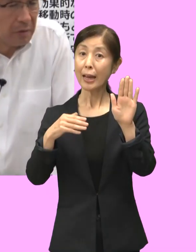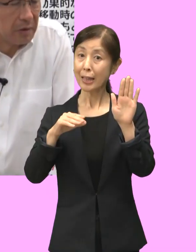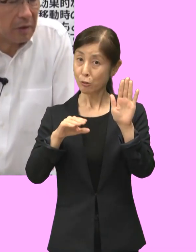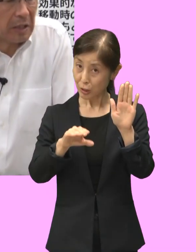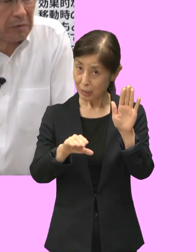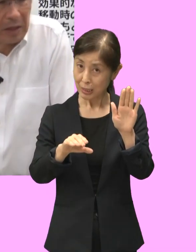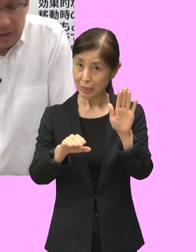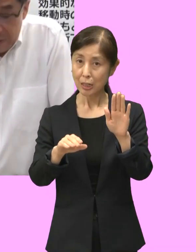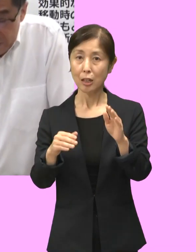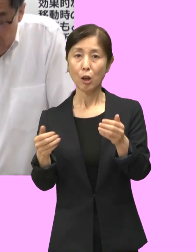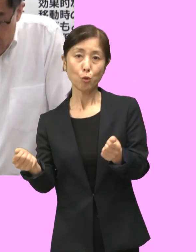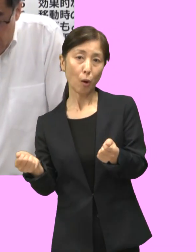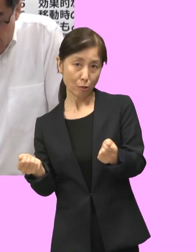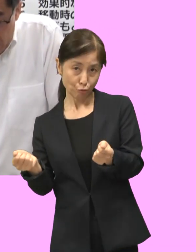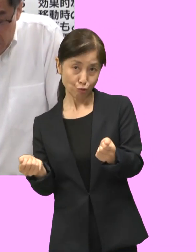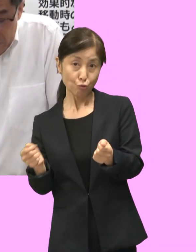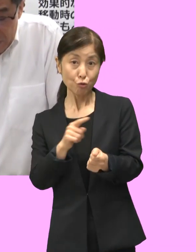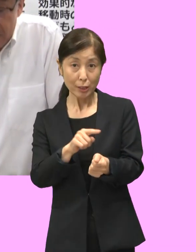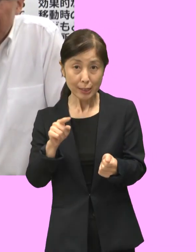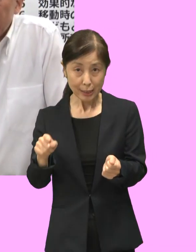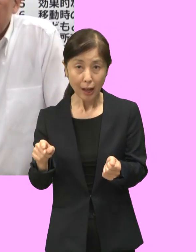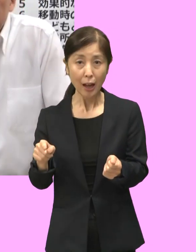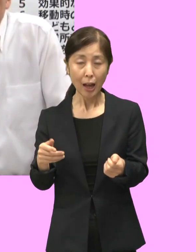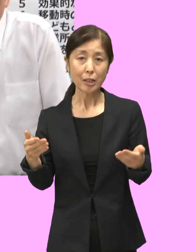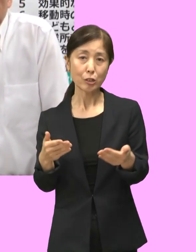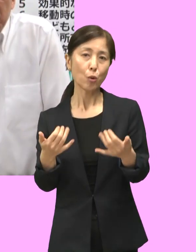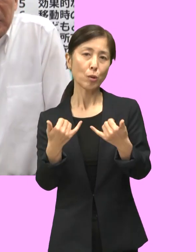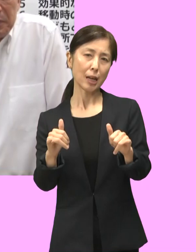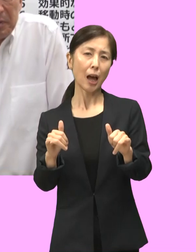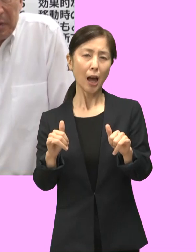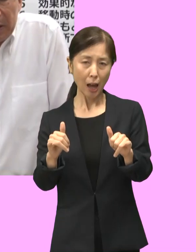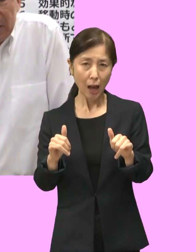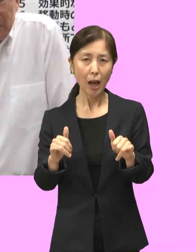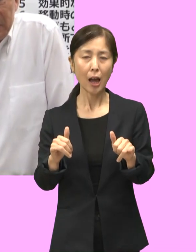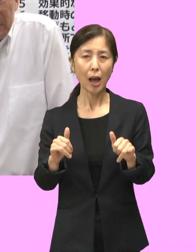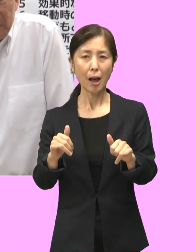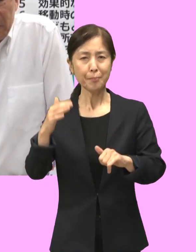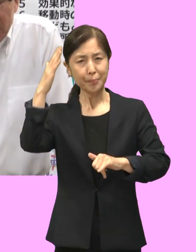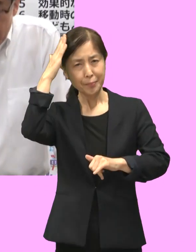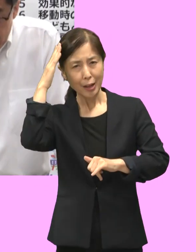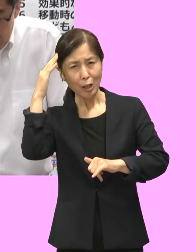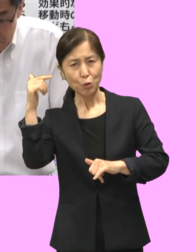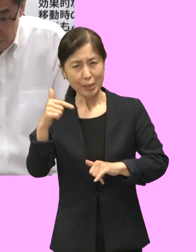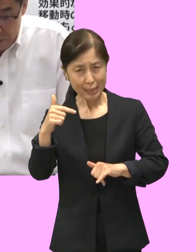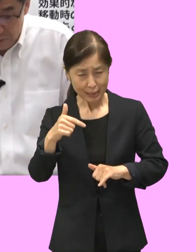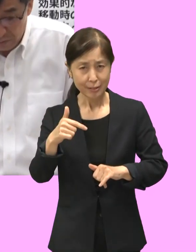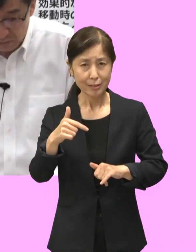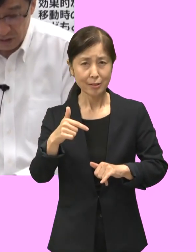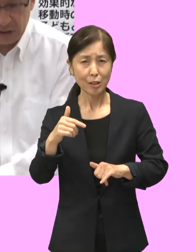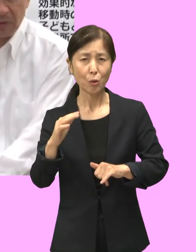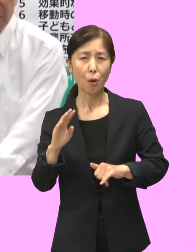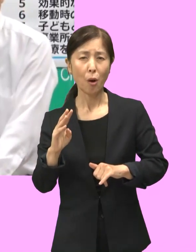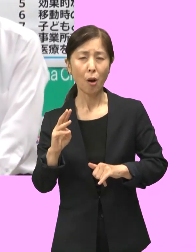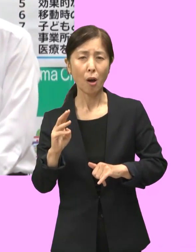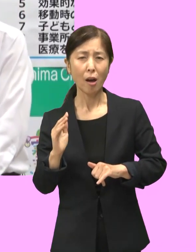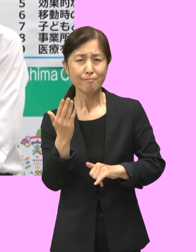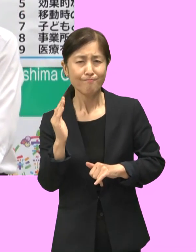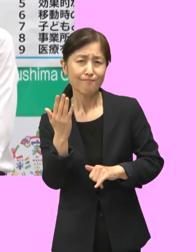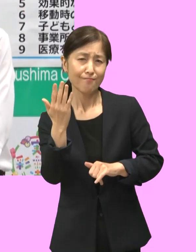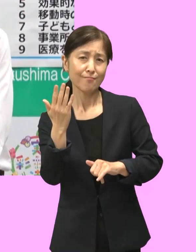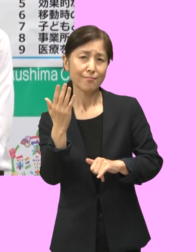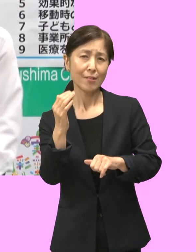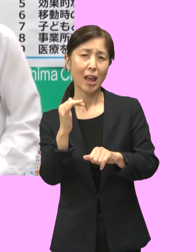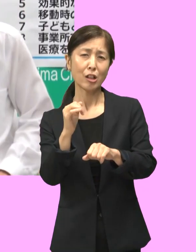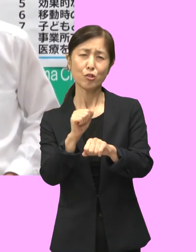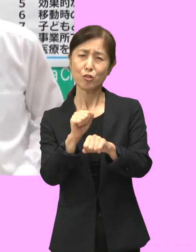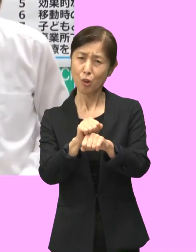ラックといったような、事業者はですね、これはガソリンなど燃料に依存する非常にウェイ